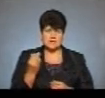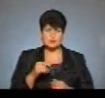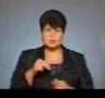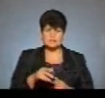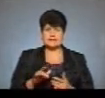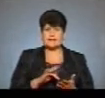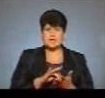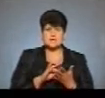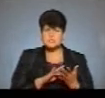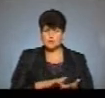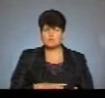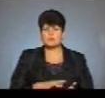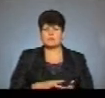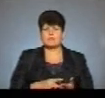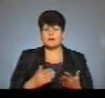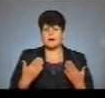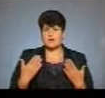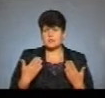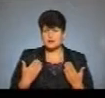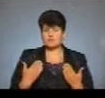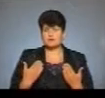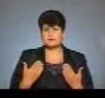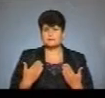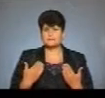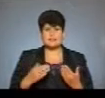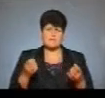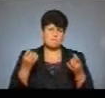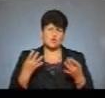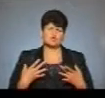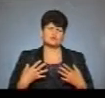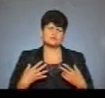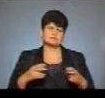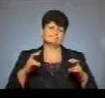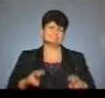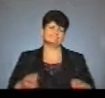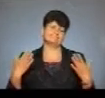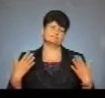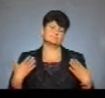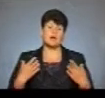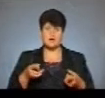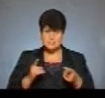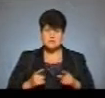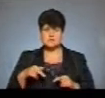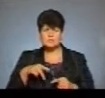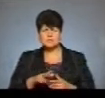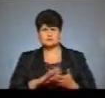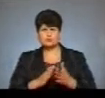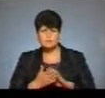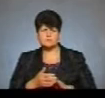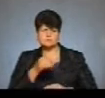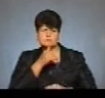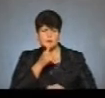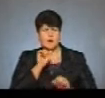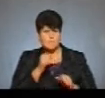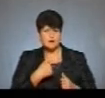на екскурсії, на канікули не просто так собі відпочивати, а дійсно йти десь домовлятися і